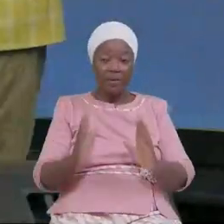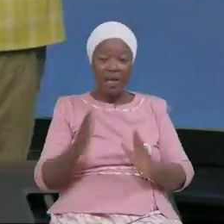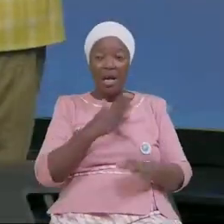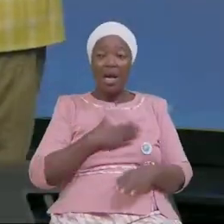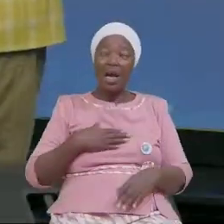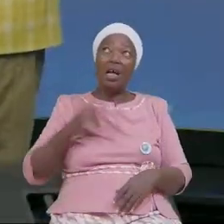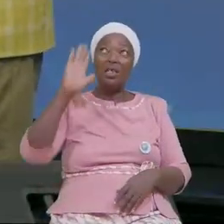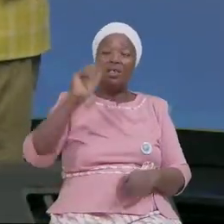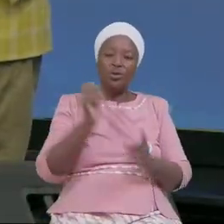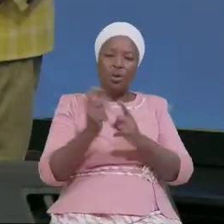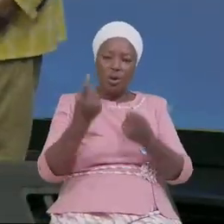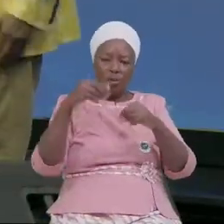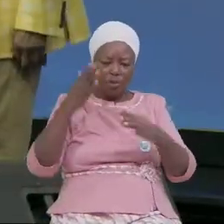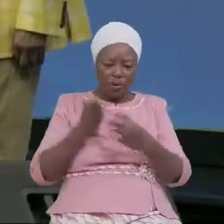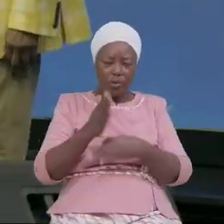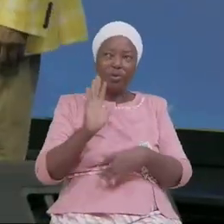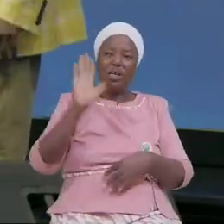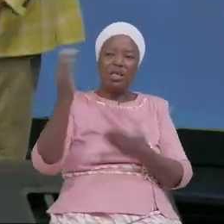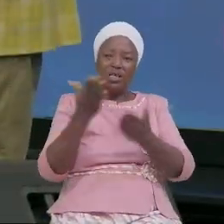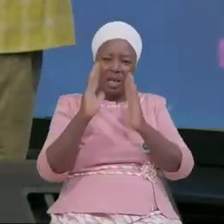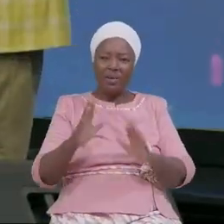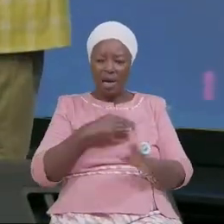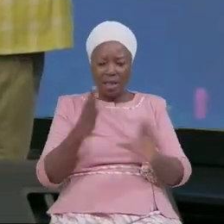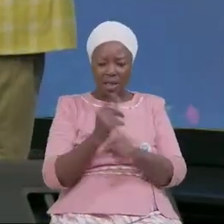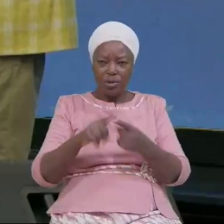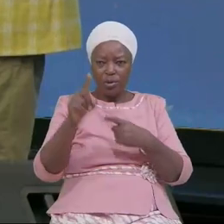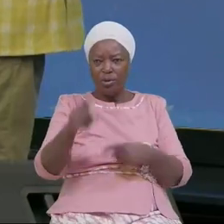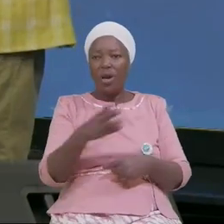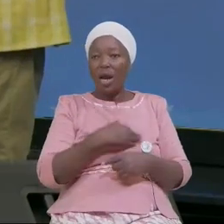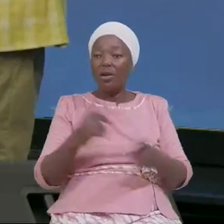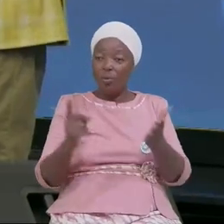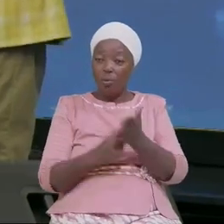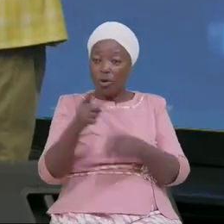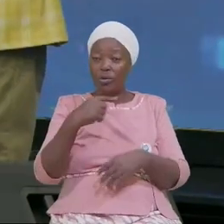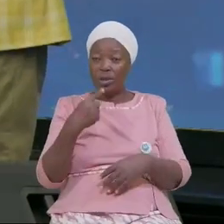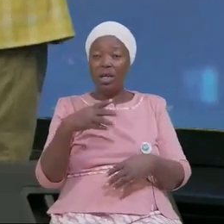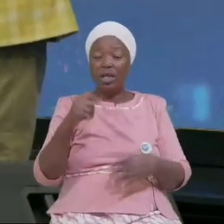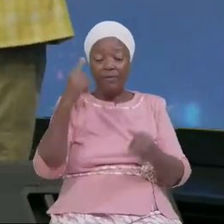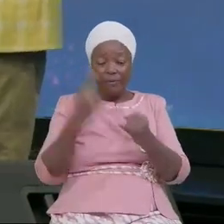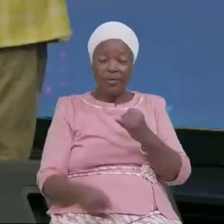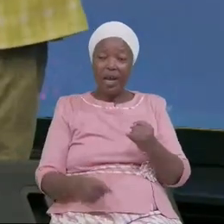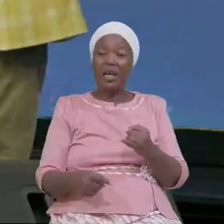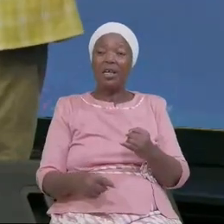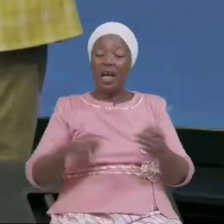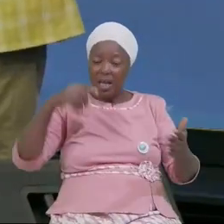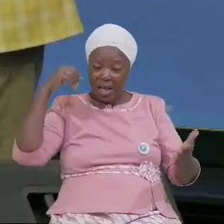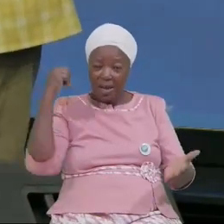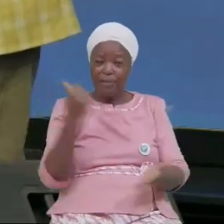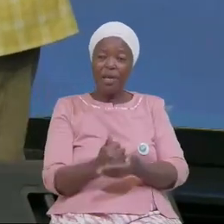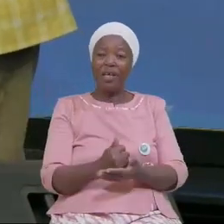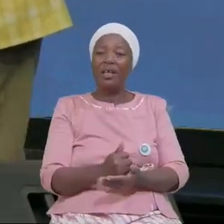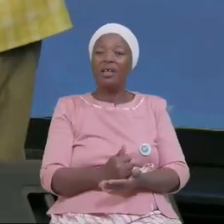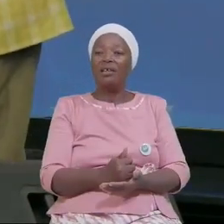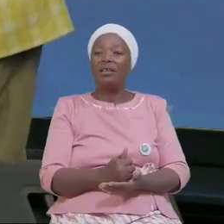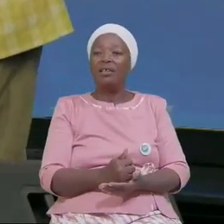va passer par son serviteur et la parole va parvenir à vous là-bas. Dès que vous direz